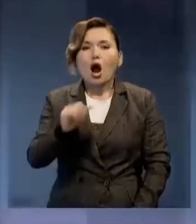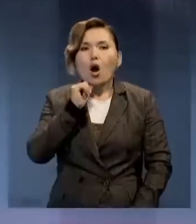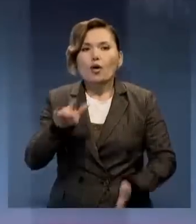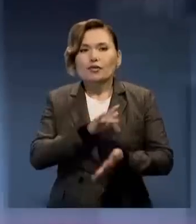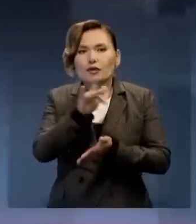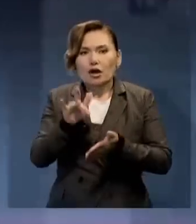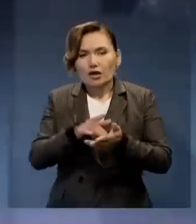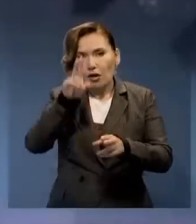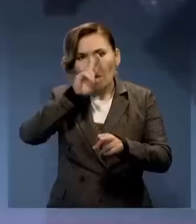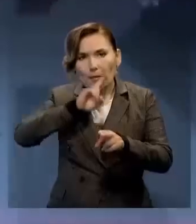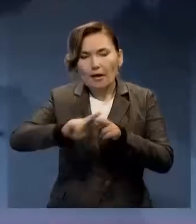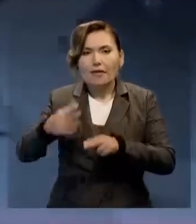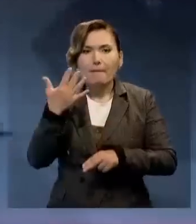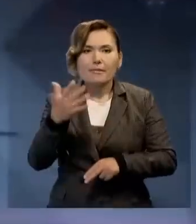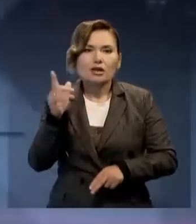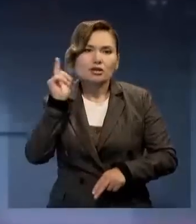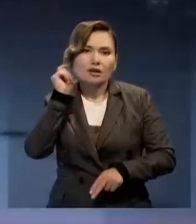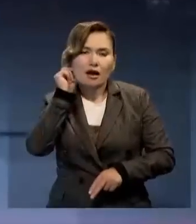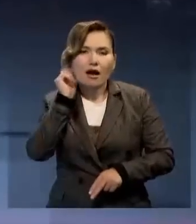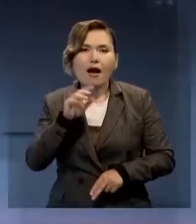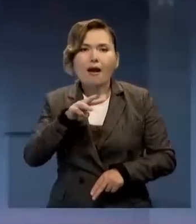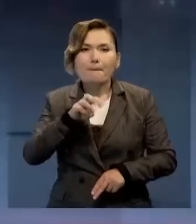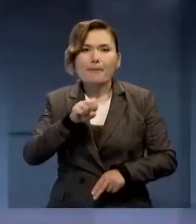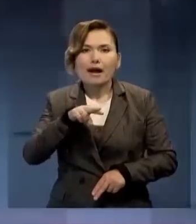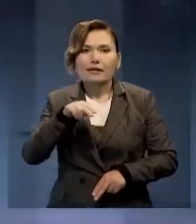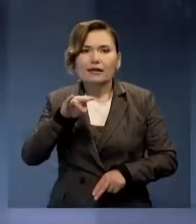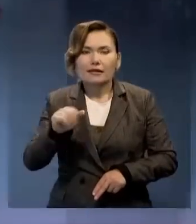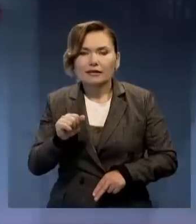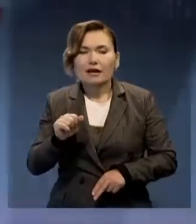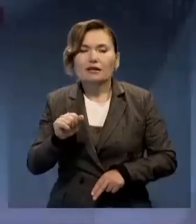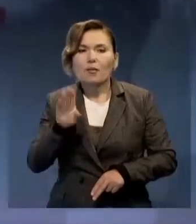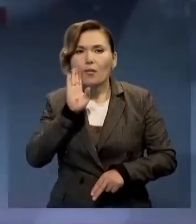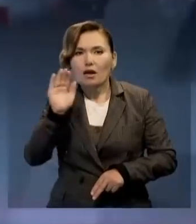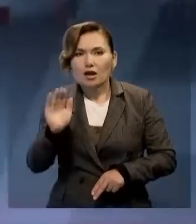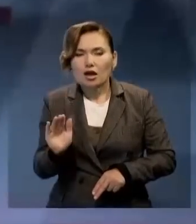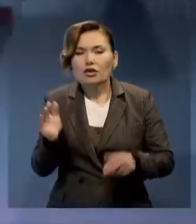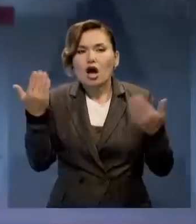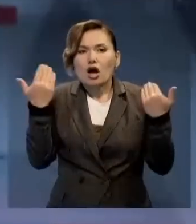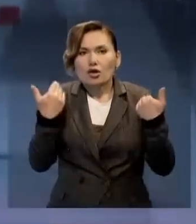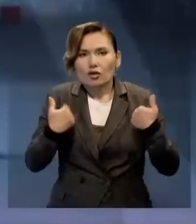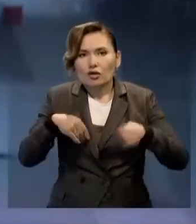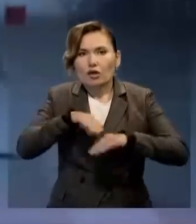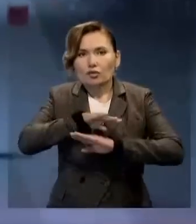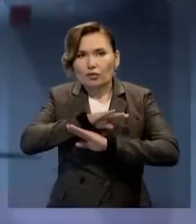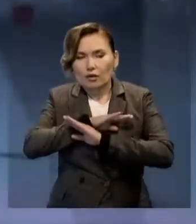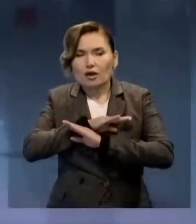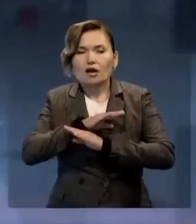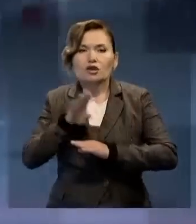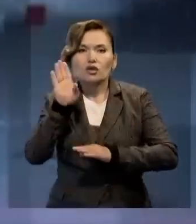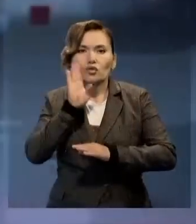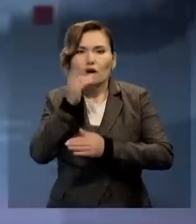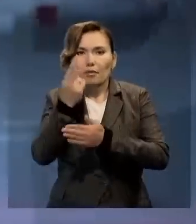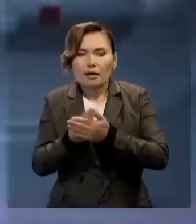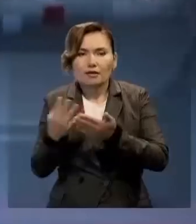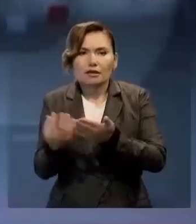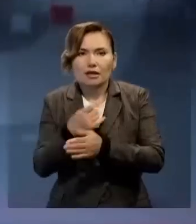Қостанайда жоғалған 5 жасар Мәдина Ерланғызының денесі судан табылды. 4 күннен бері ел тайлы таяғы қалмай іздеп